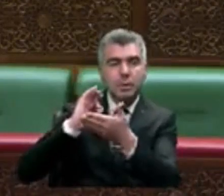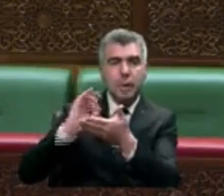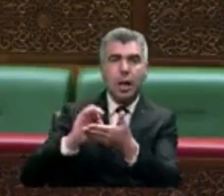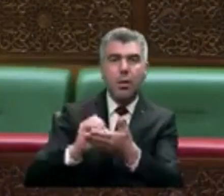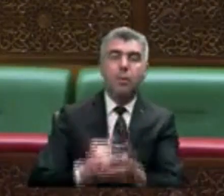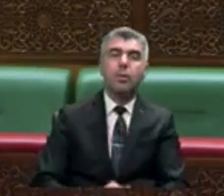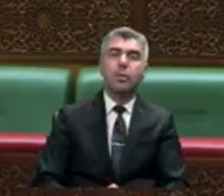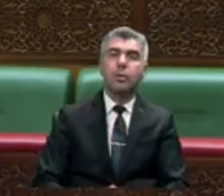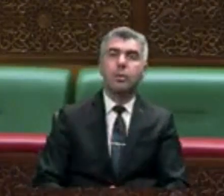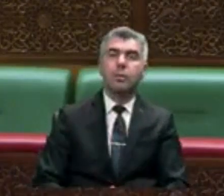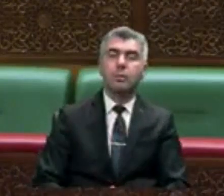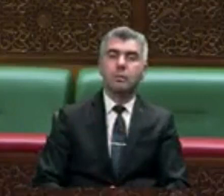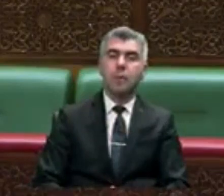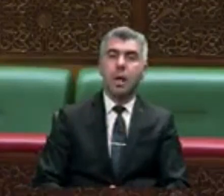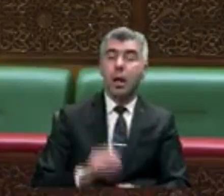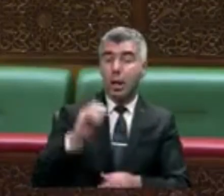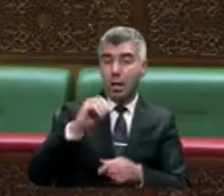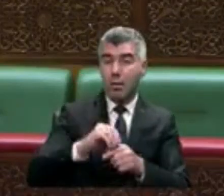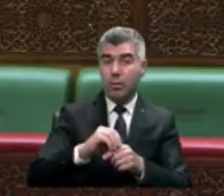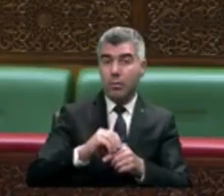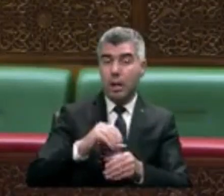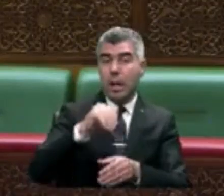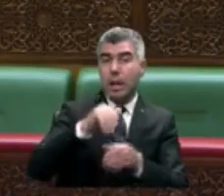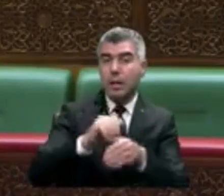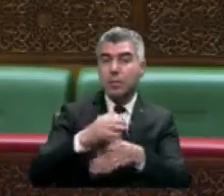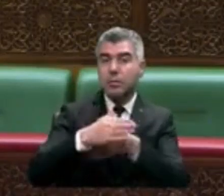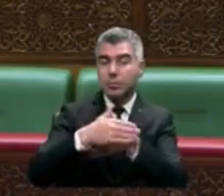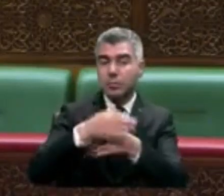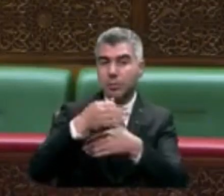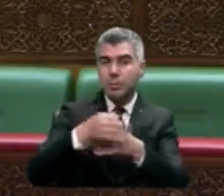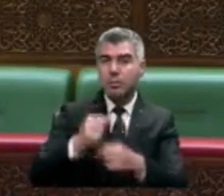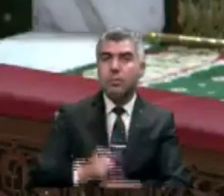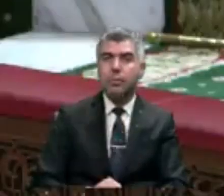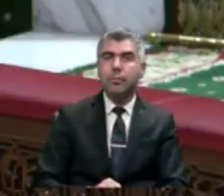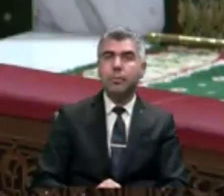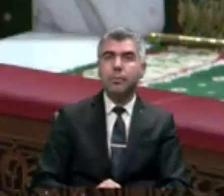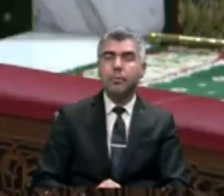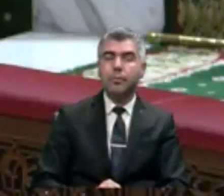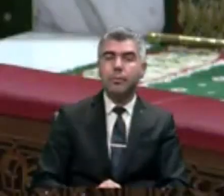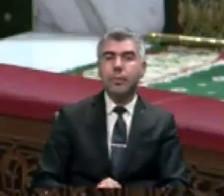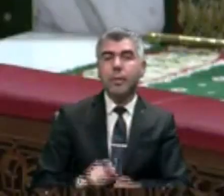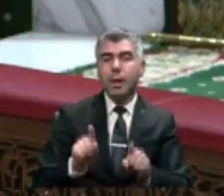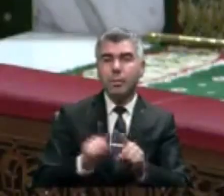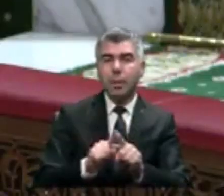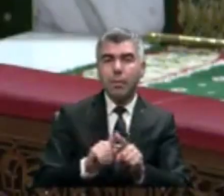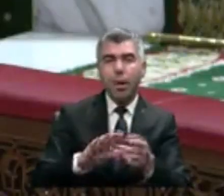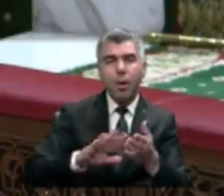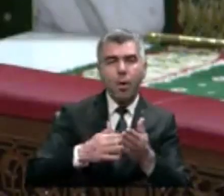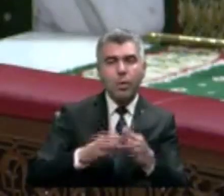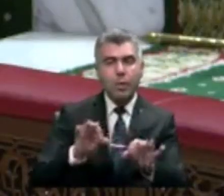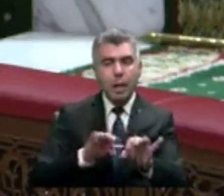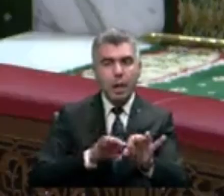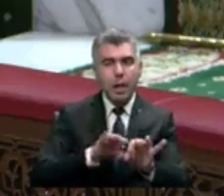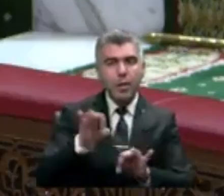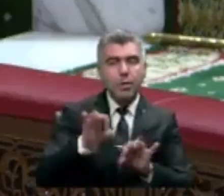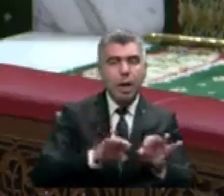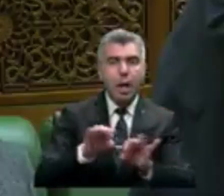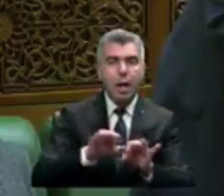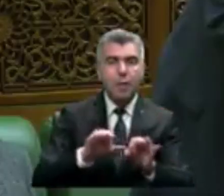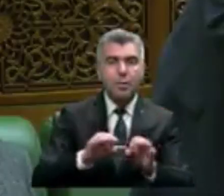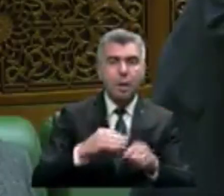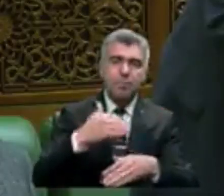ونصره ونتوق في فريق التجمع الوطني للاحرار ان تمكن هذ هته الاجراءات في انتظار ما